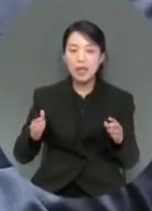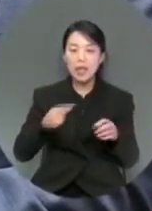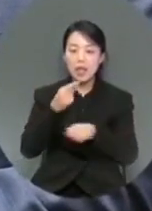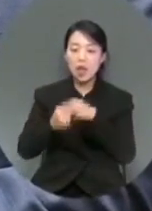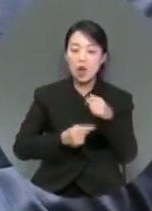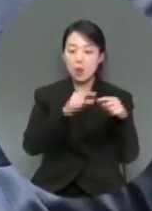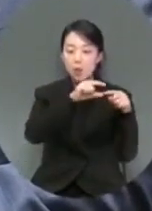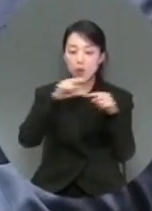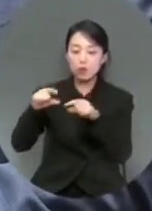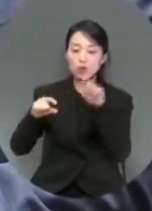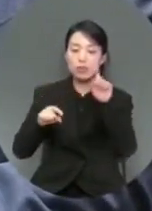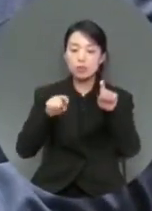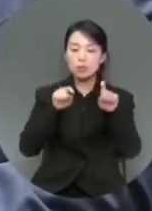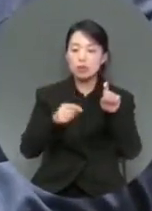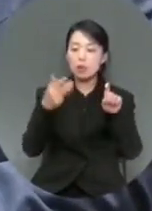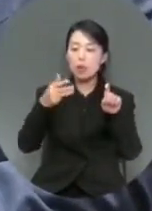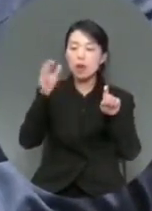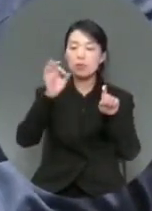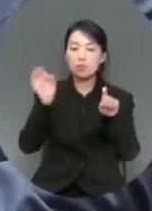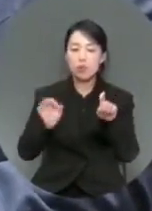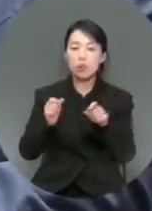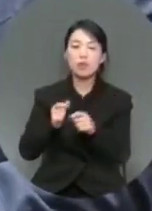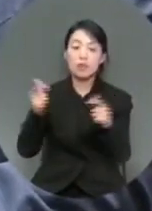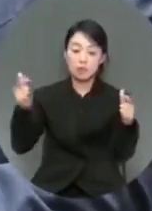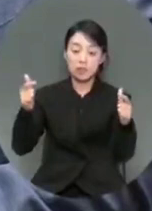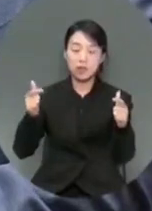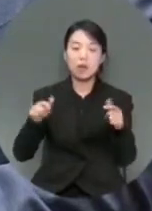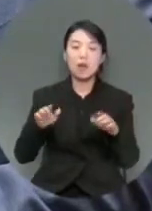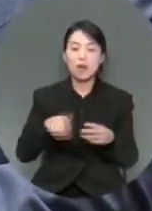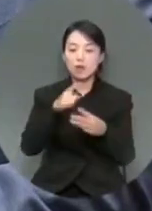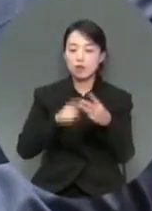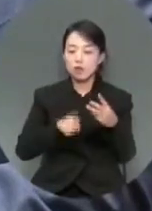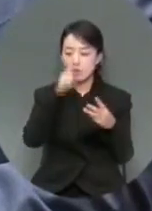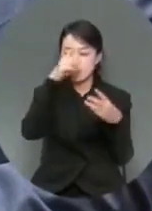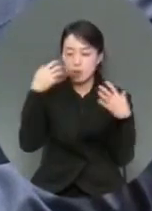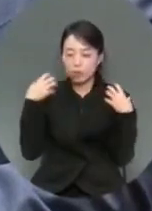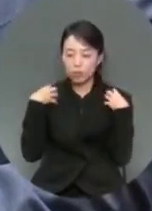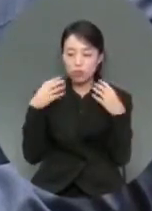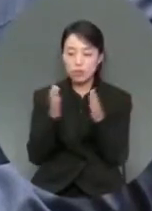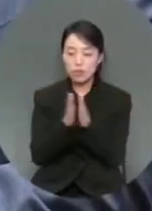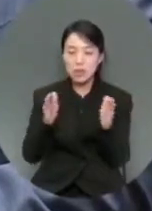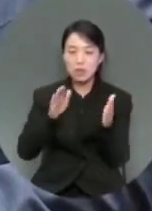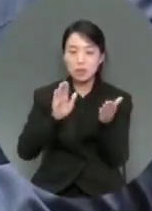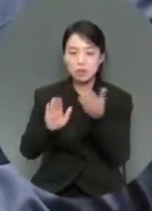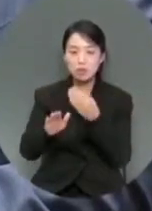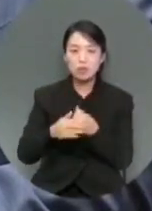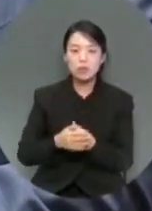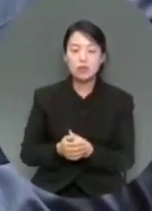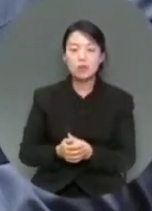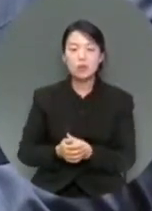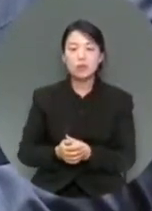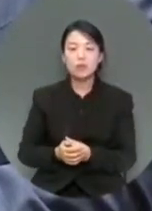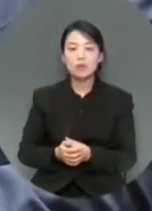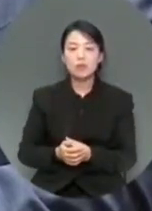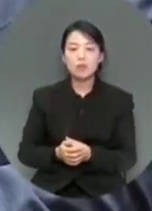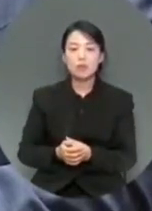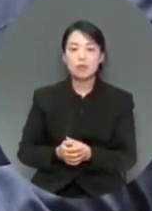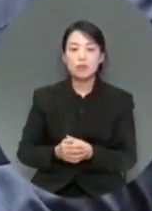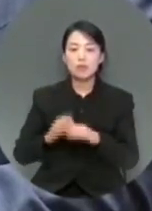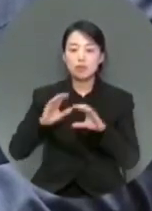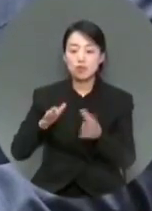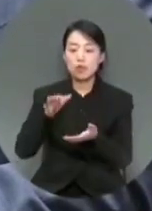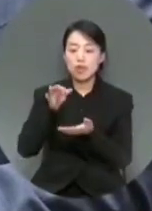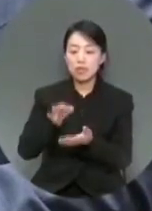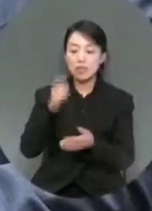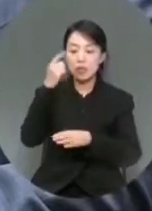정도 증가를 했습니다. 그리고 실제로 윤석열 정부도 들어와서도 지난해 내놓은 국가 재정 계획을